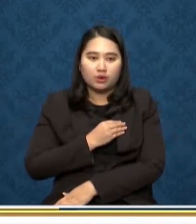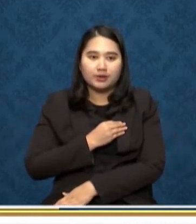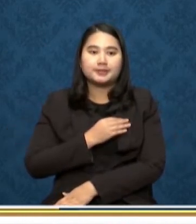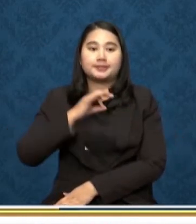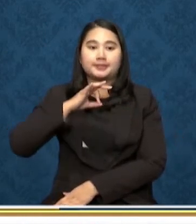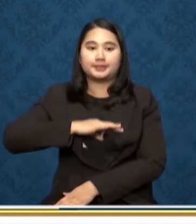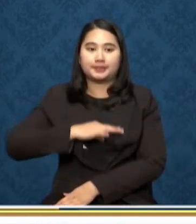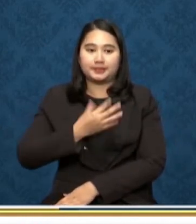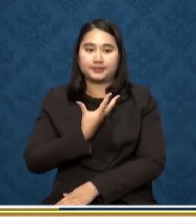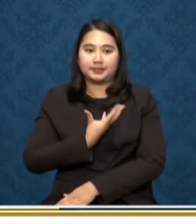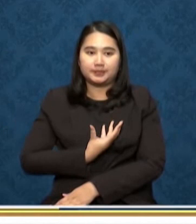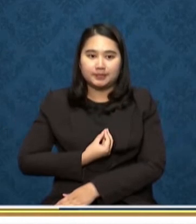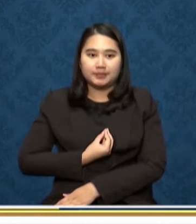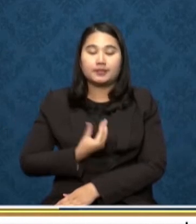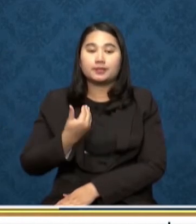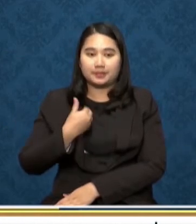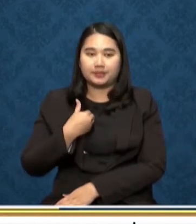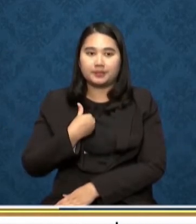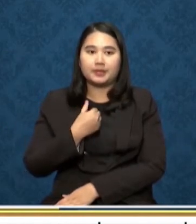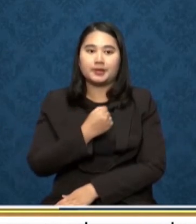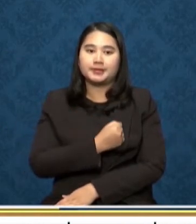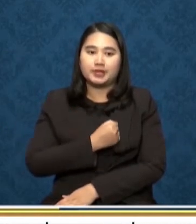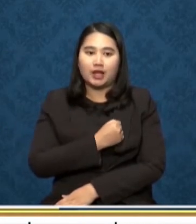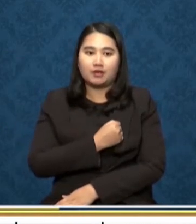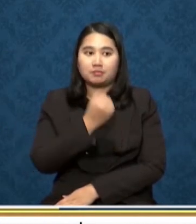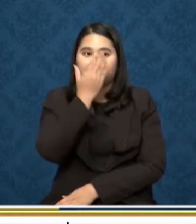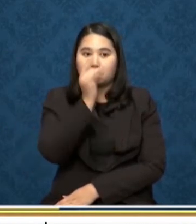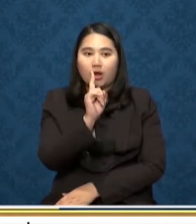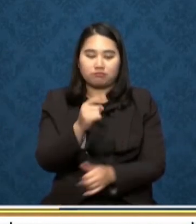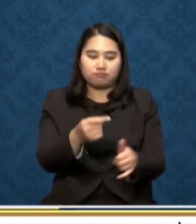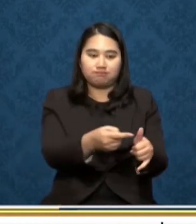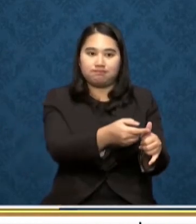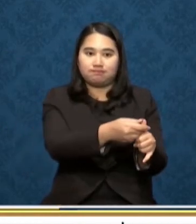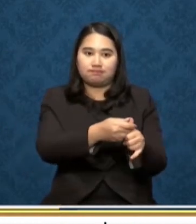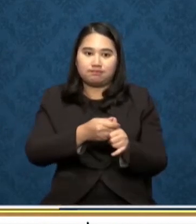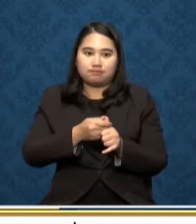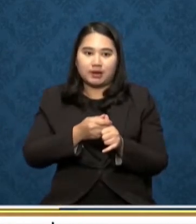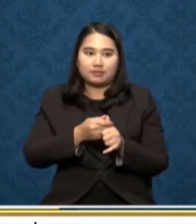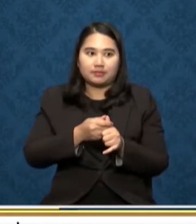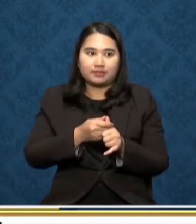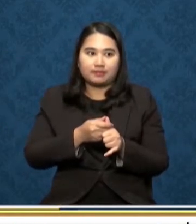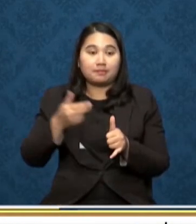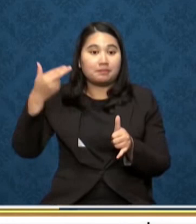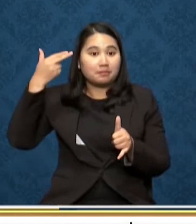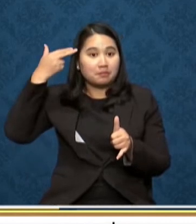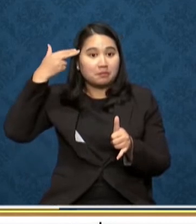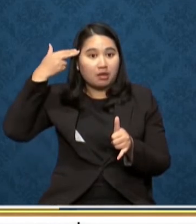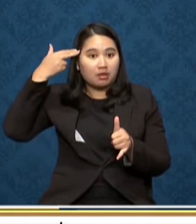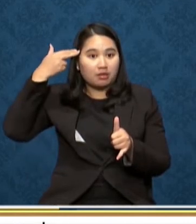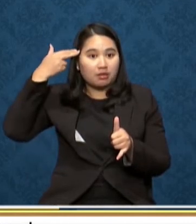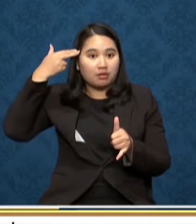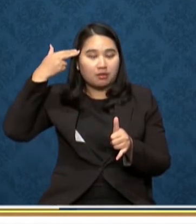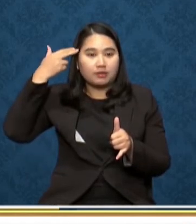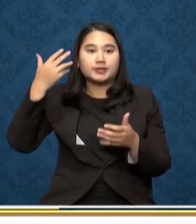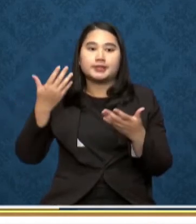ี่หน้าเศร้าสลlooked Lond เสียใจเปอย่มากครับเป็นภาพที่น้องถูกจับเปตวประกันครับและถูกอวุปืนสงคามจอที่หัวครั